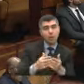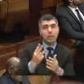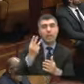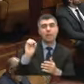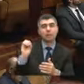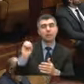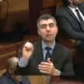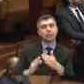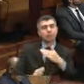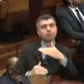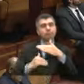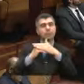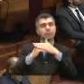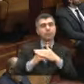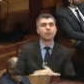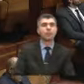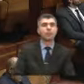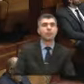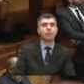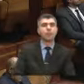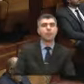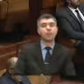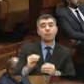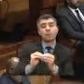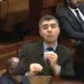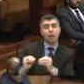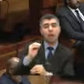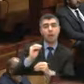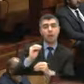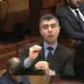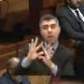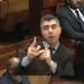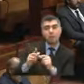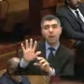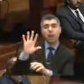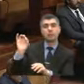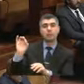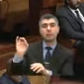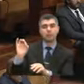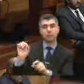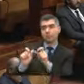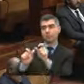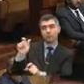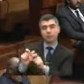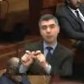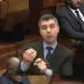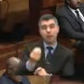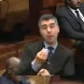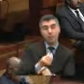تلميذ، في حين تجاوز هذا الرقم حالياً 50 تلميذ، الأمر الذي